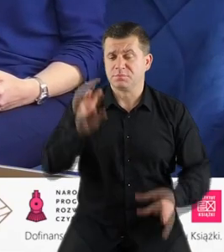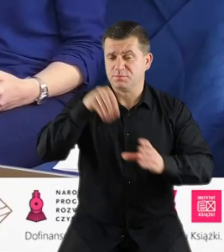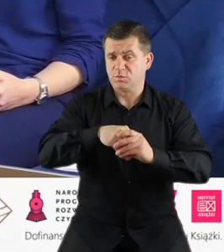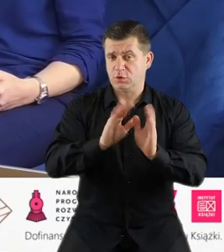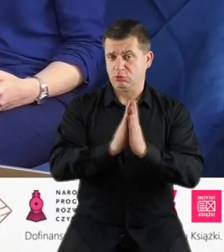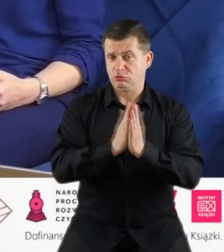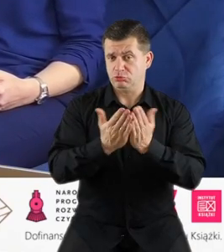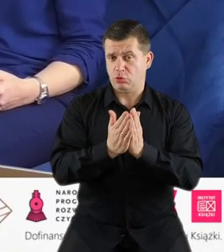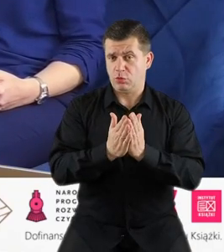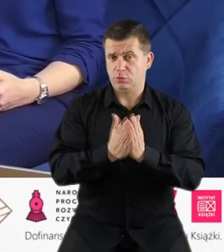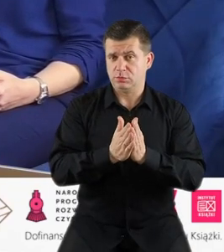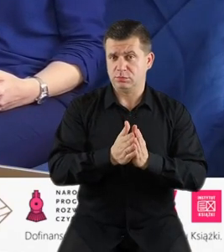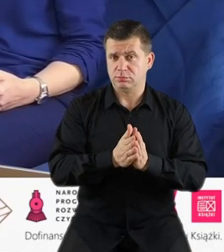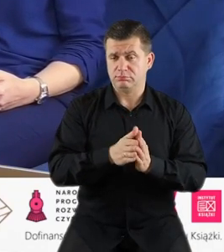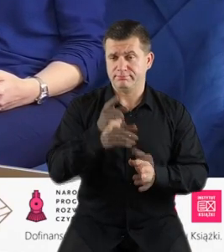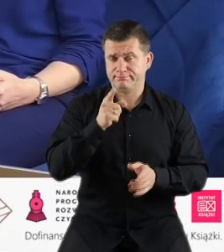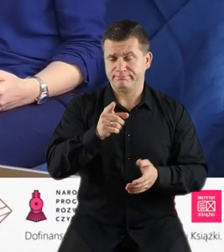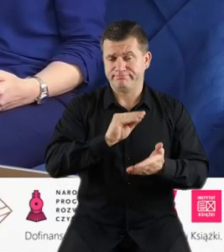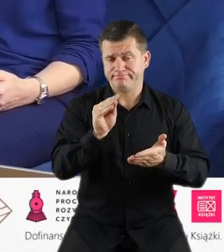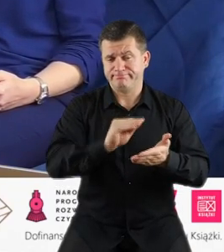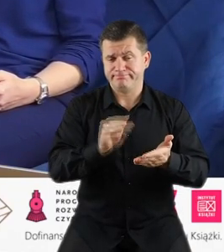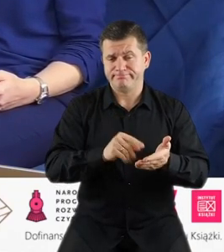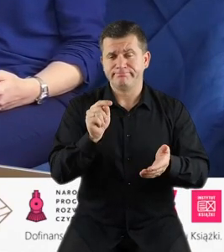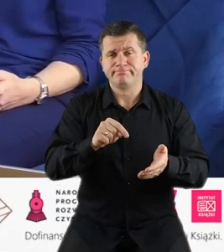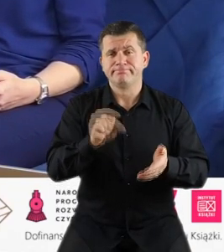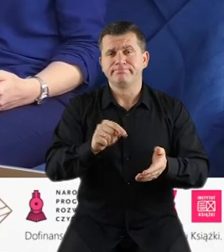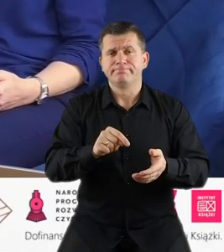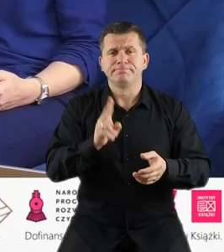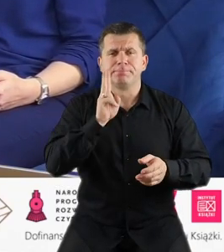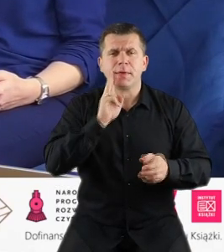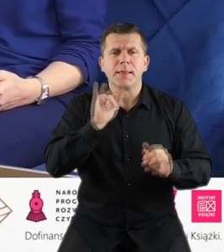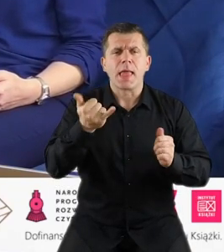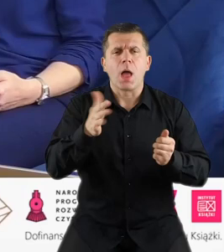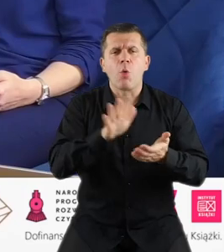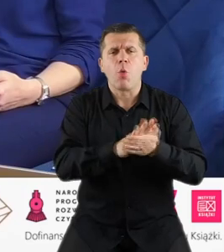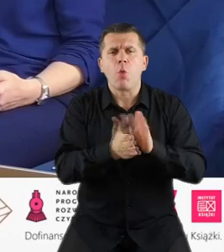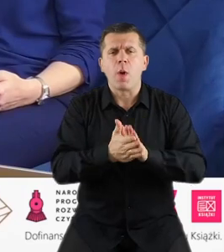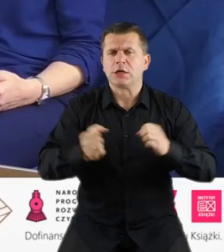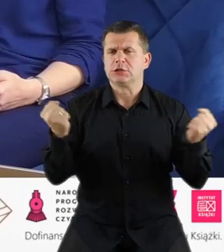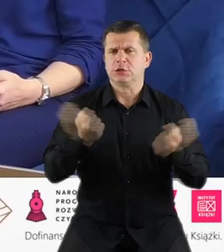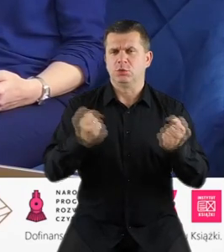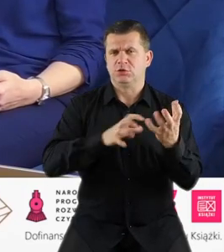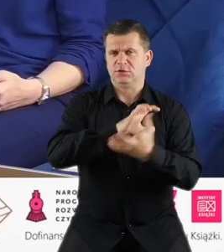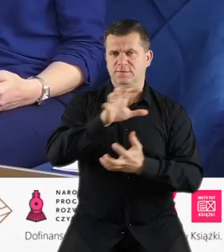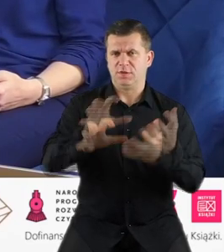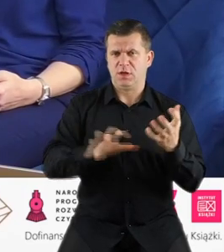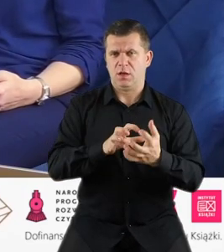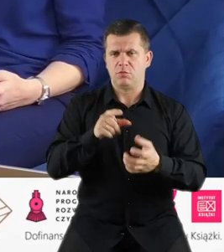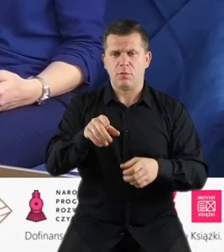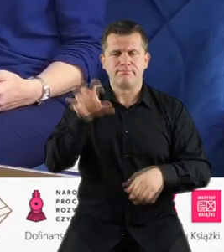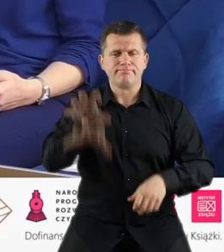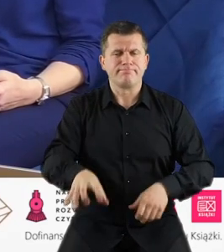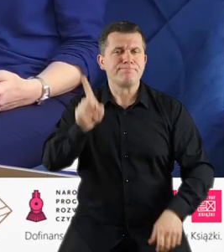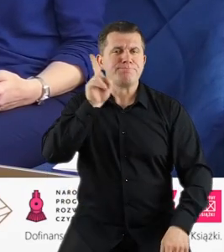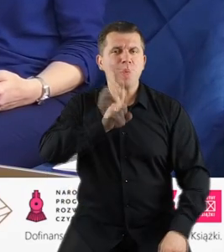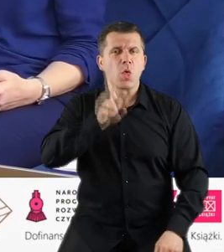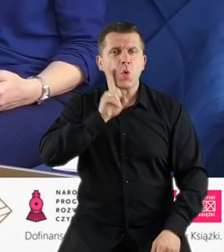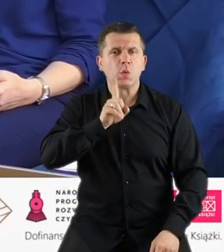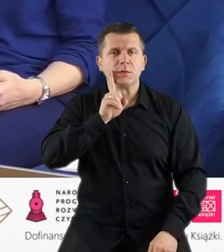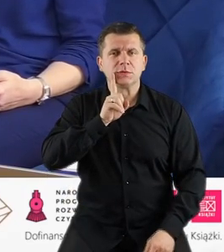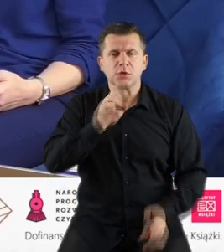W książce kreśli pani taki dosyć wyraźny układ sił na świecie. Jest to świat